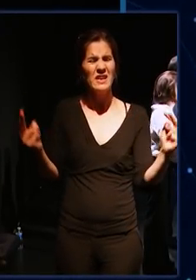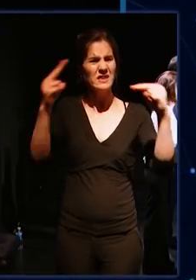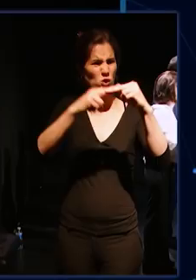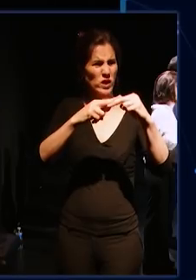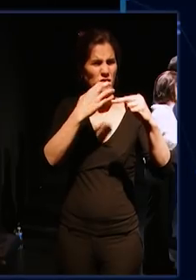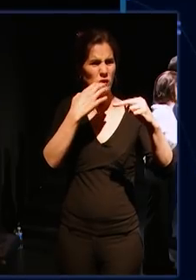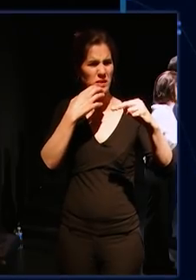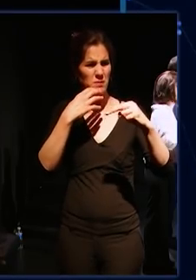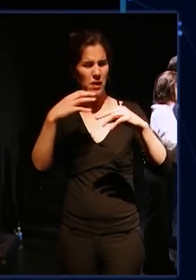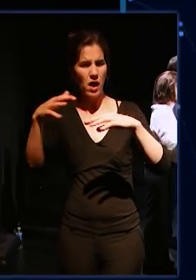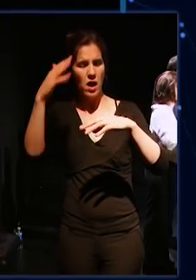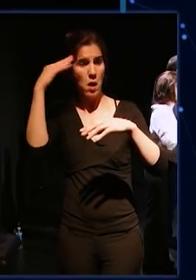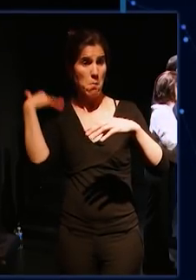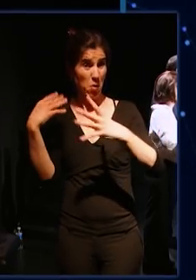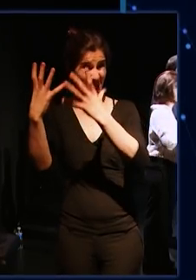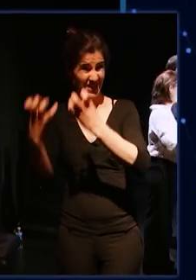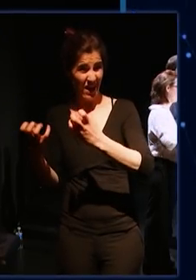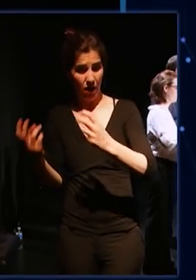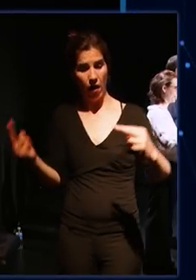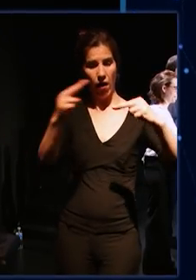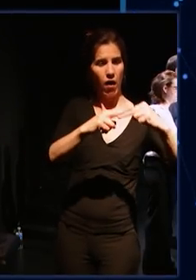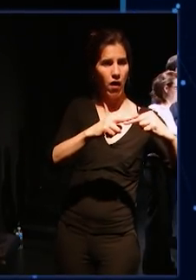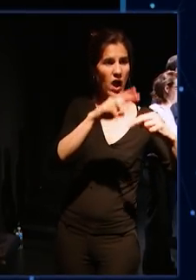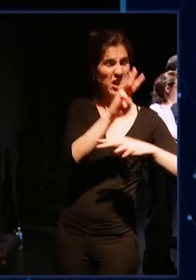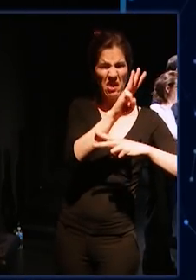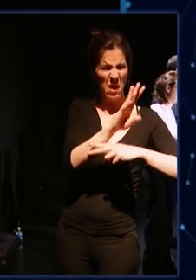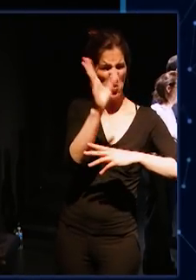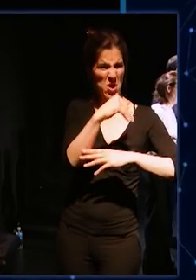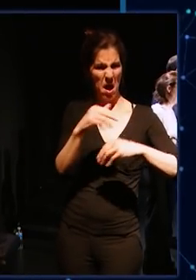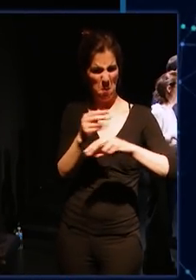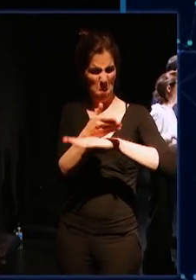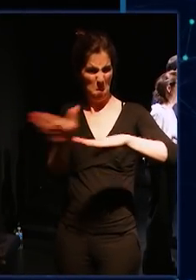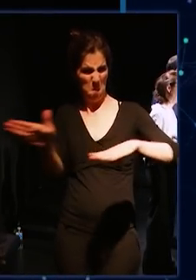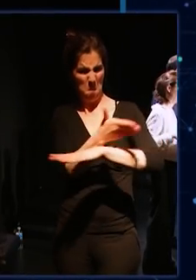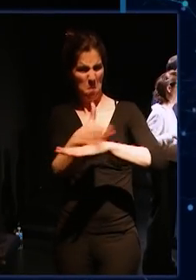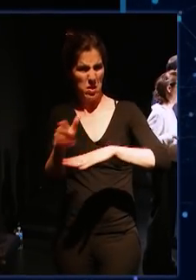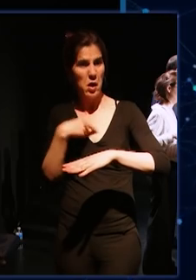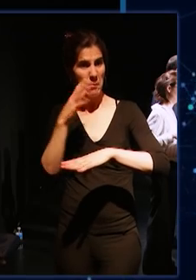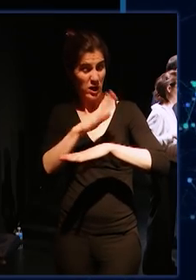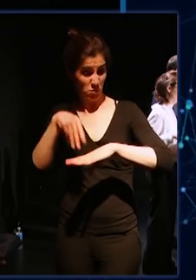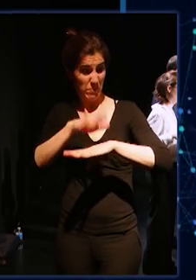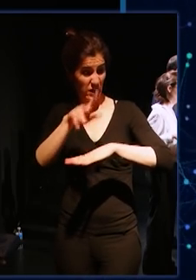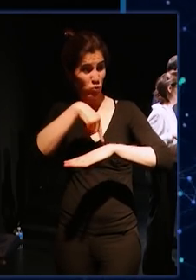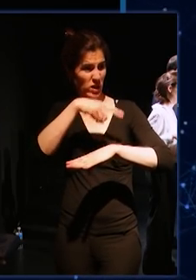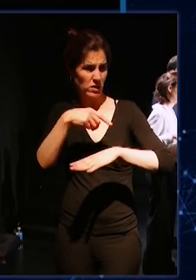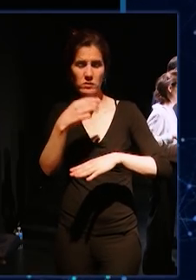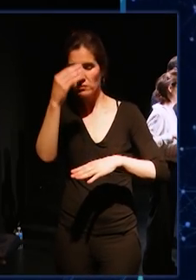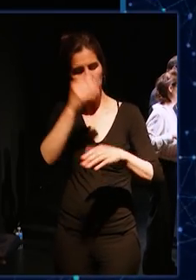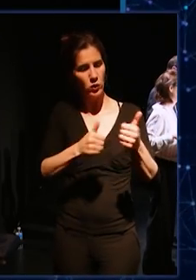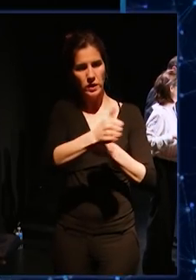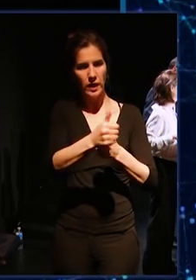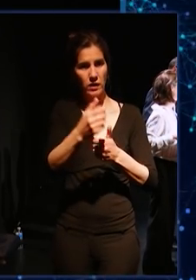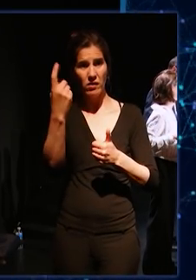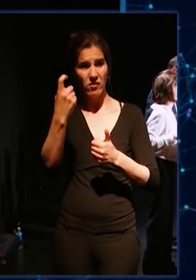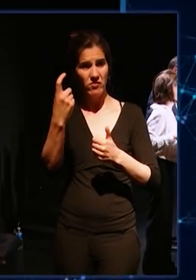Poble Sec con el resto de Cardedeu. Y es un tema, a mi juicio nuestro, prioritario. Dignificar la conexión,